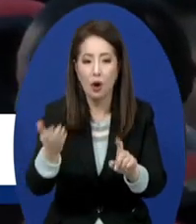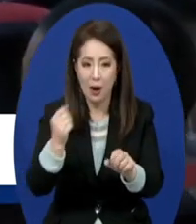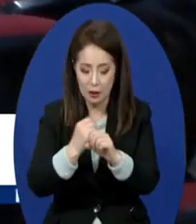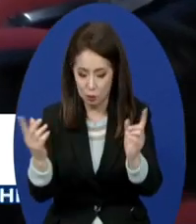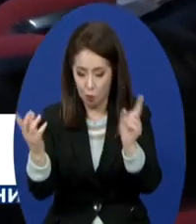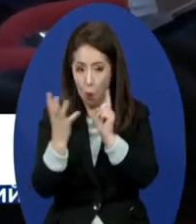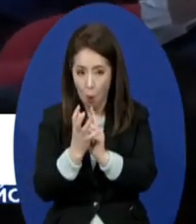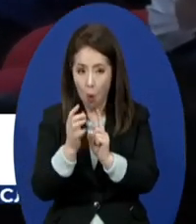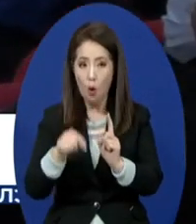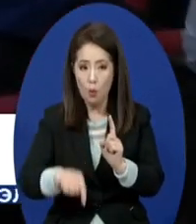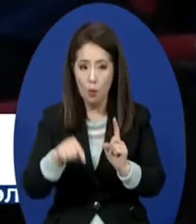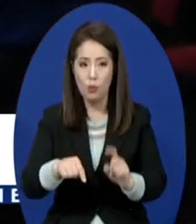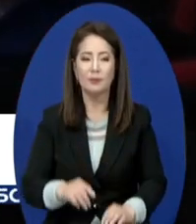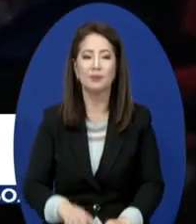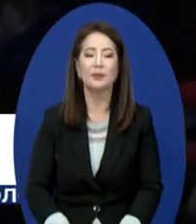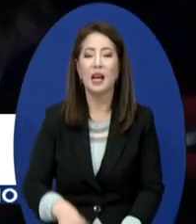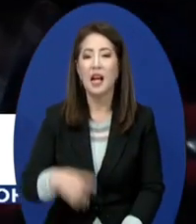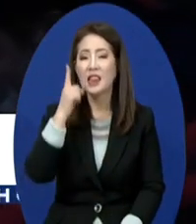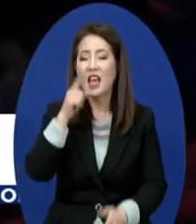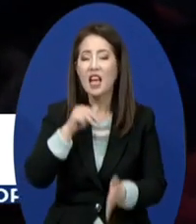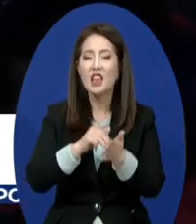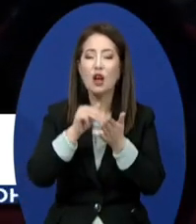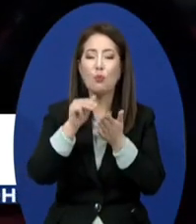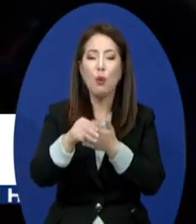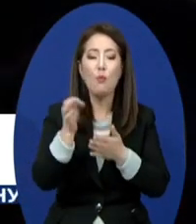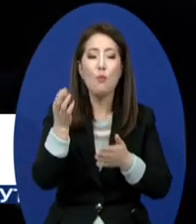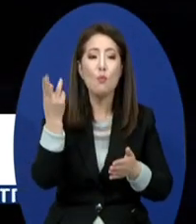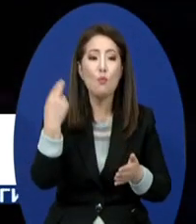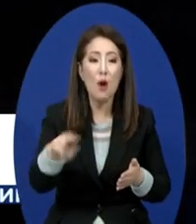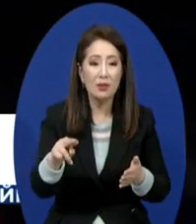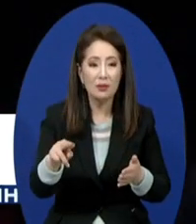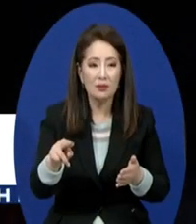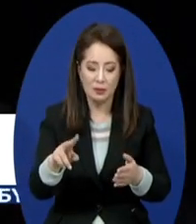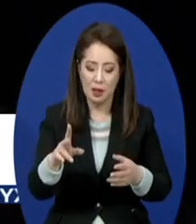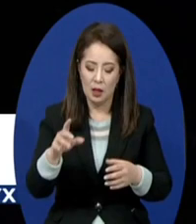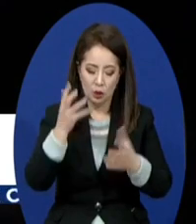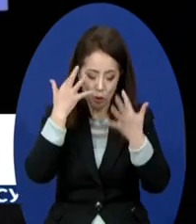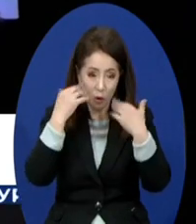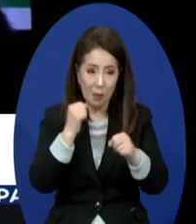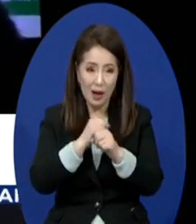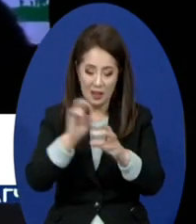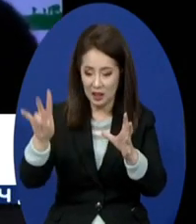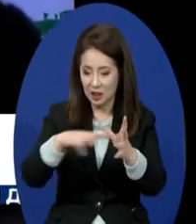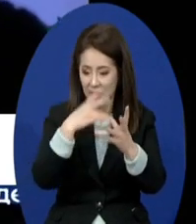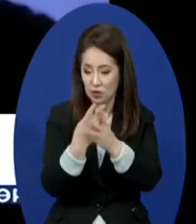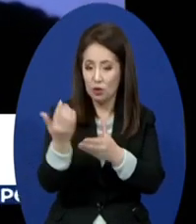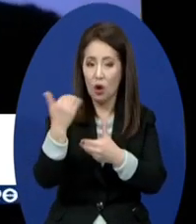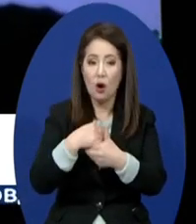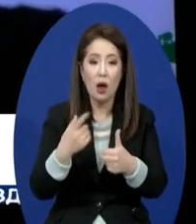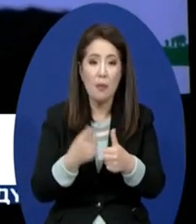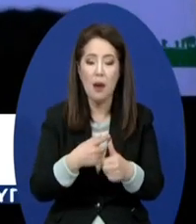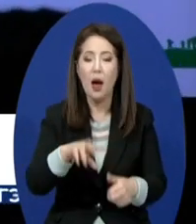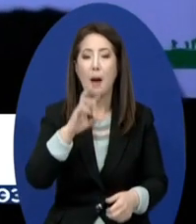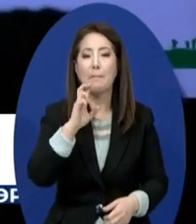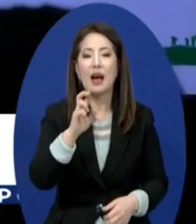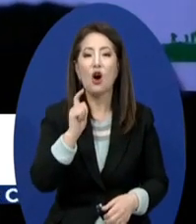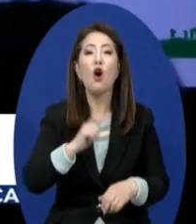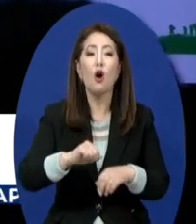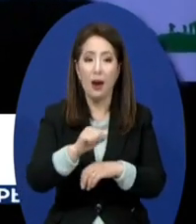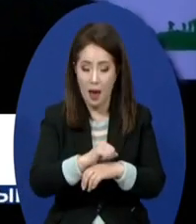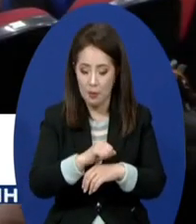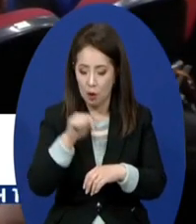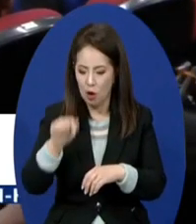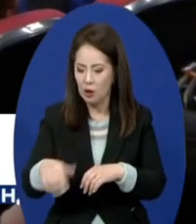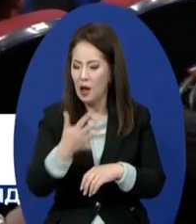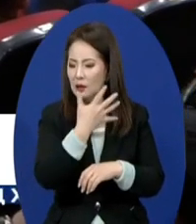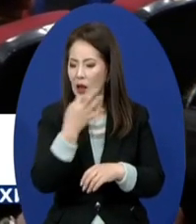байна. Тэр бүм мод үндэсний хөдөлгөөнд олон газар нэгдсэний нэг нь Баян-Онгор аймаг. Энэ онд тус аймагт 500 мянган мод тарьж